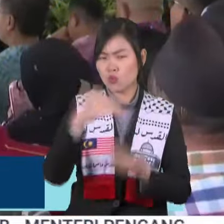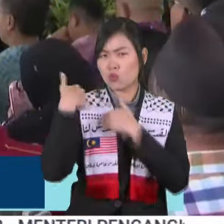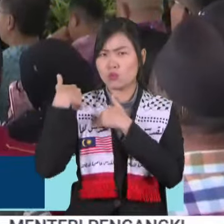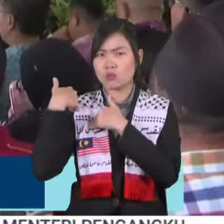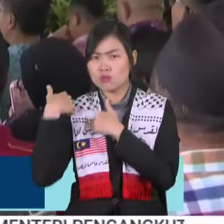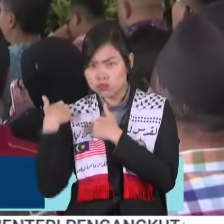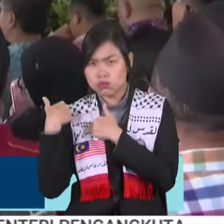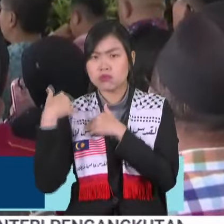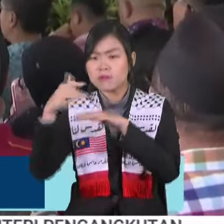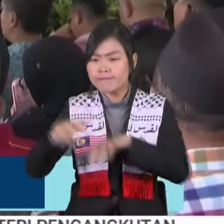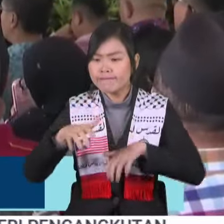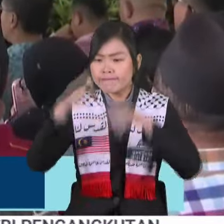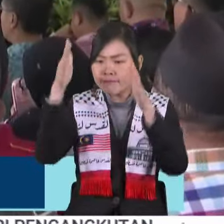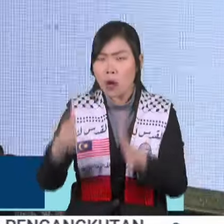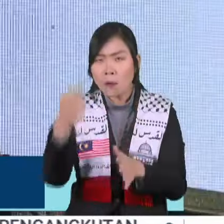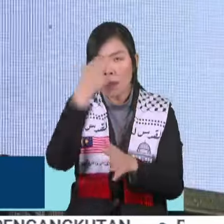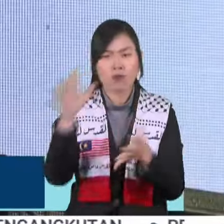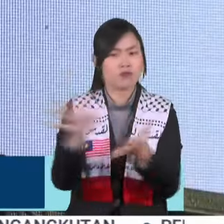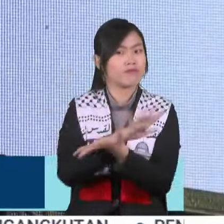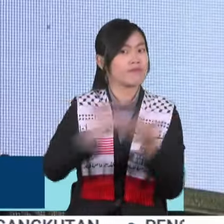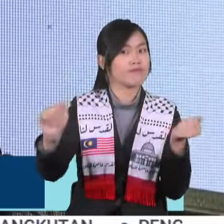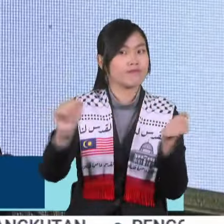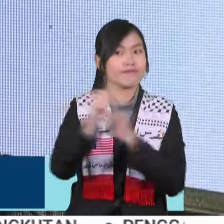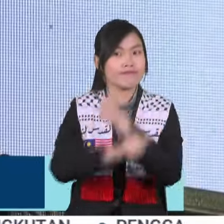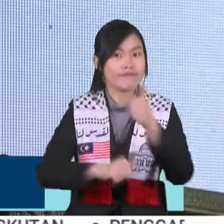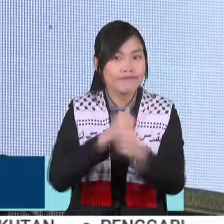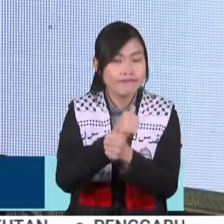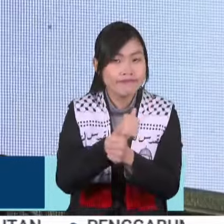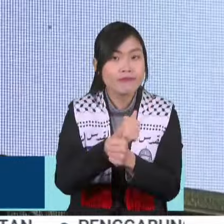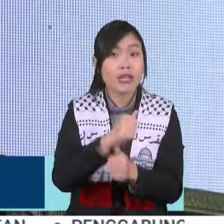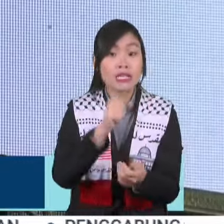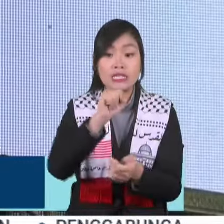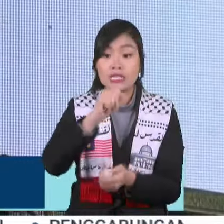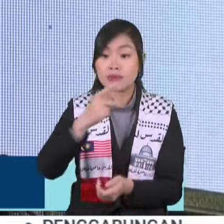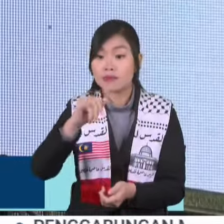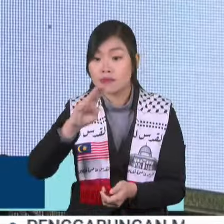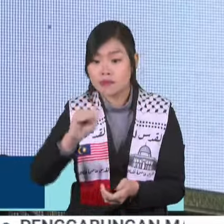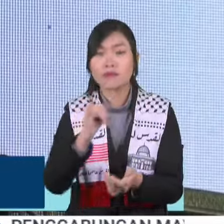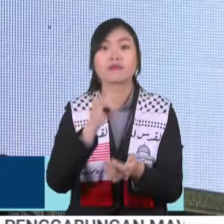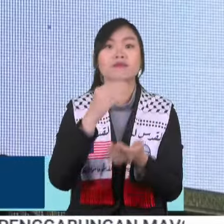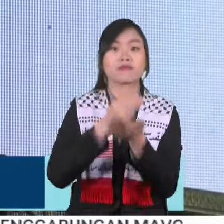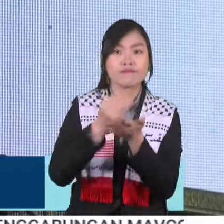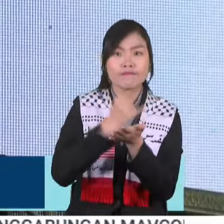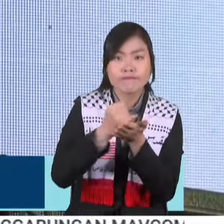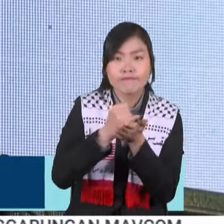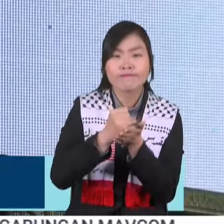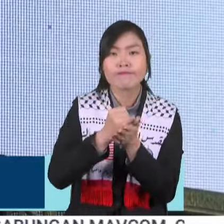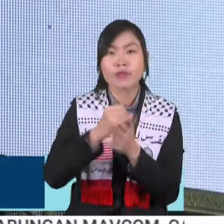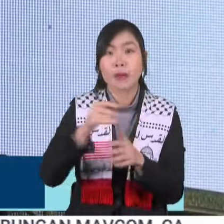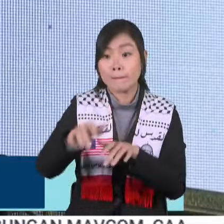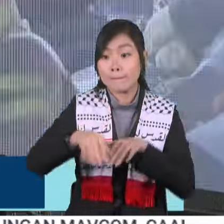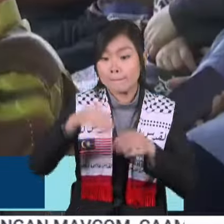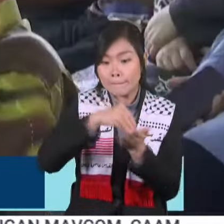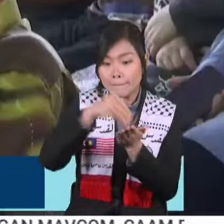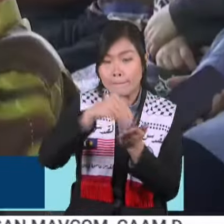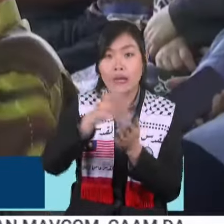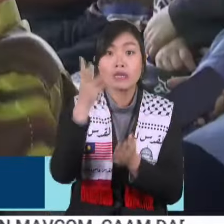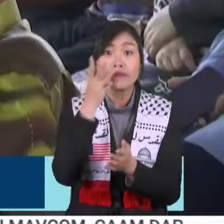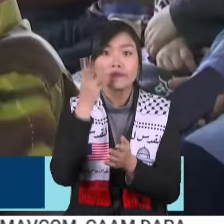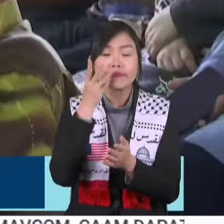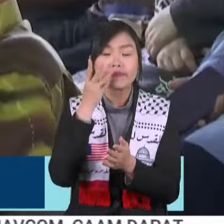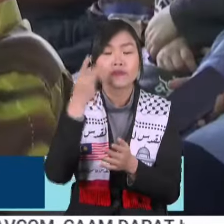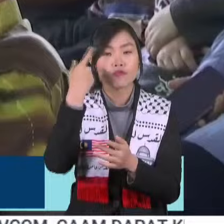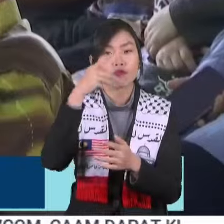Kurangkan beban ditanggung petani akibat bencana alam. Skim takaful tanaman padi bakal dilancar September ini sempena penganjuran